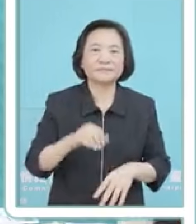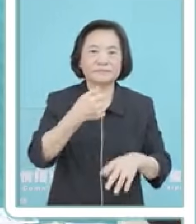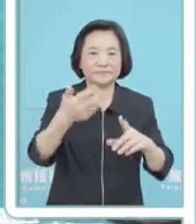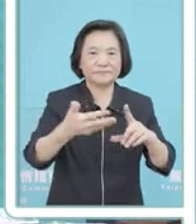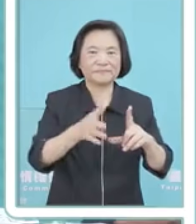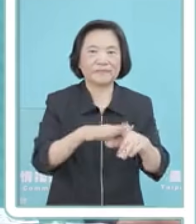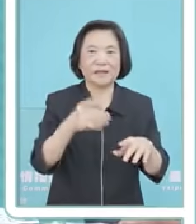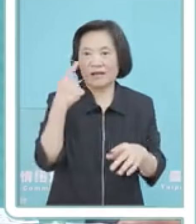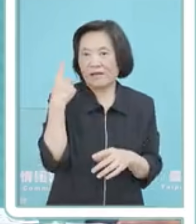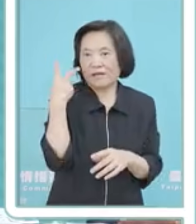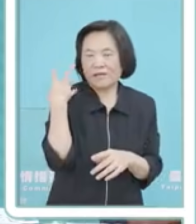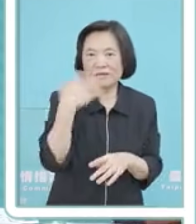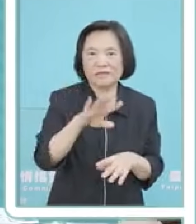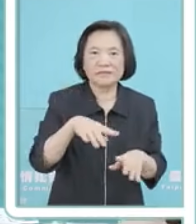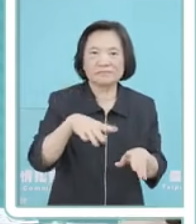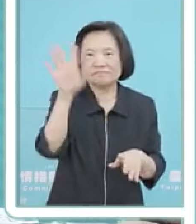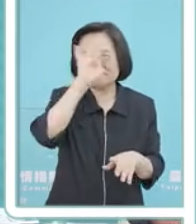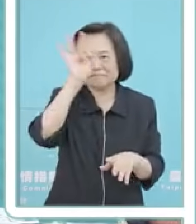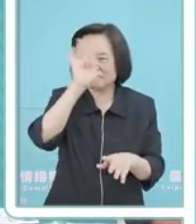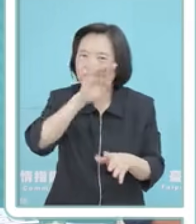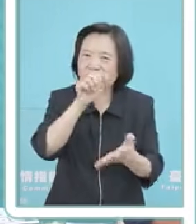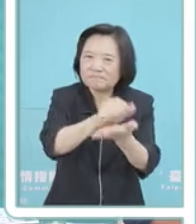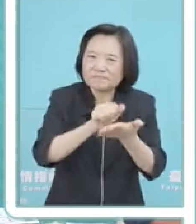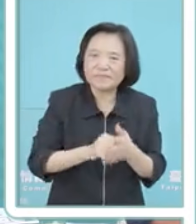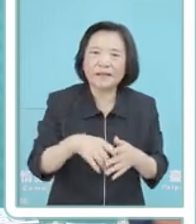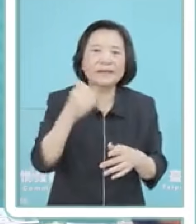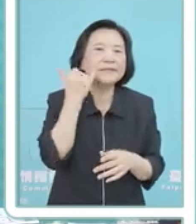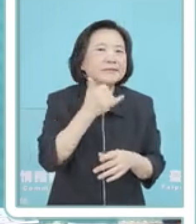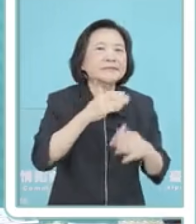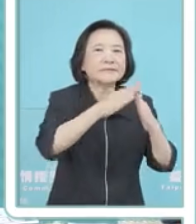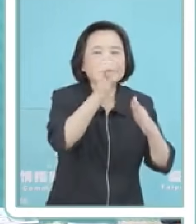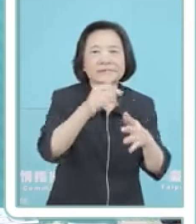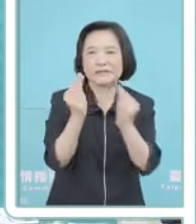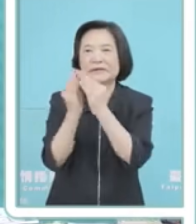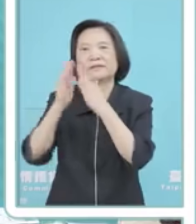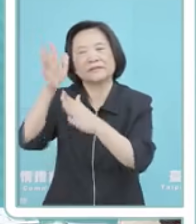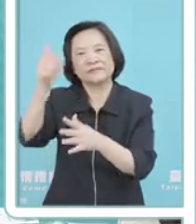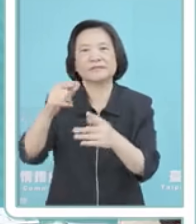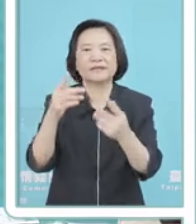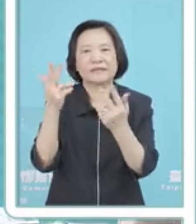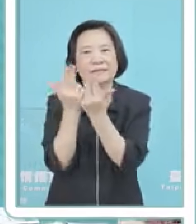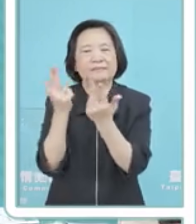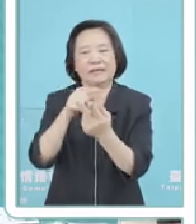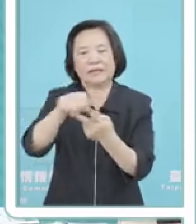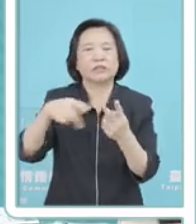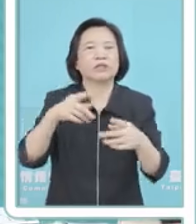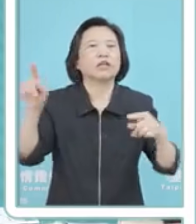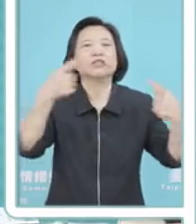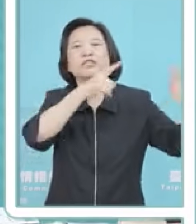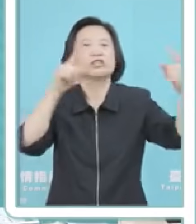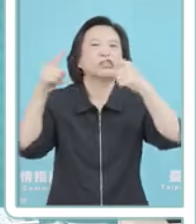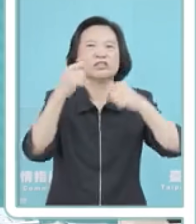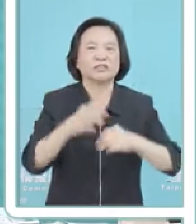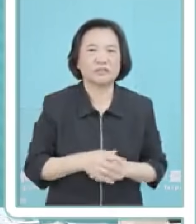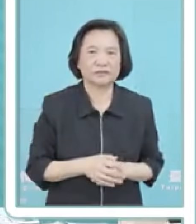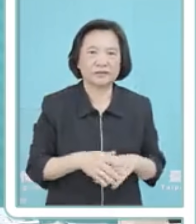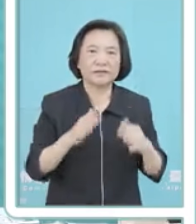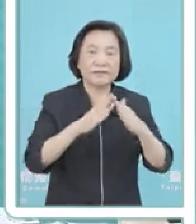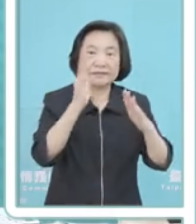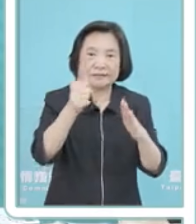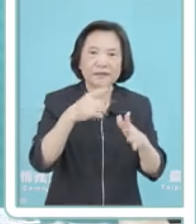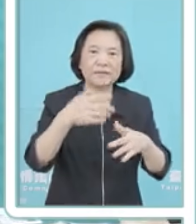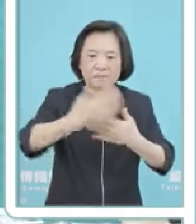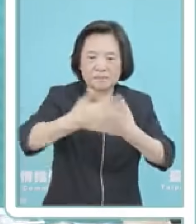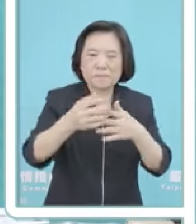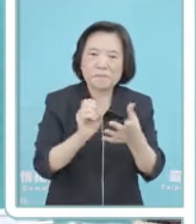台北市连日来因为疫调的问题，被基隆市府、桃园市府、新北市府隔空喊话，市长也在脸书po出